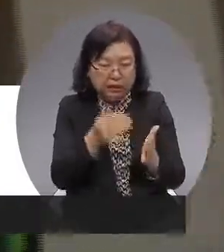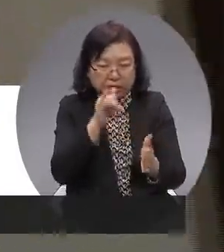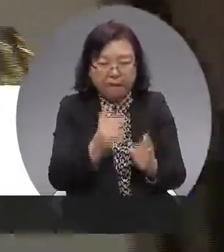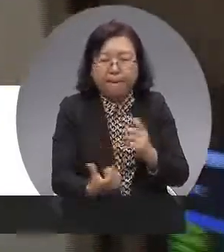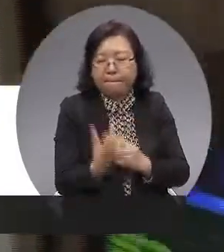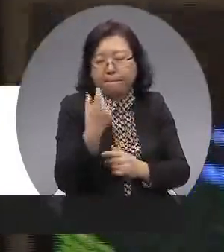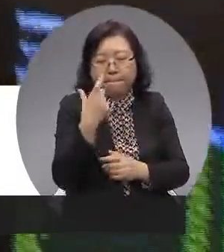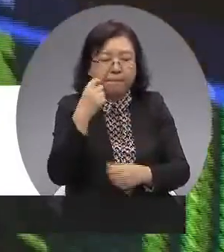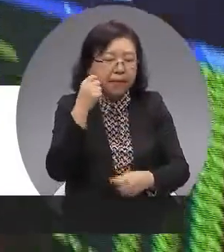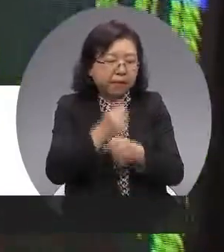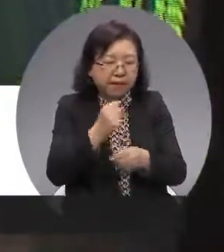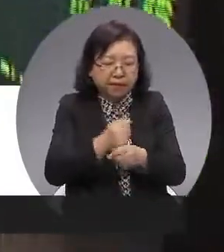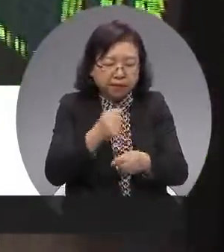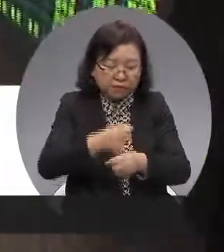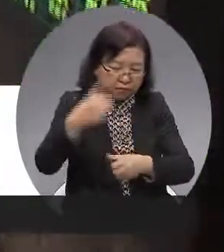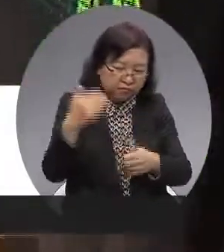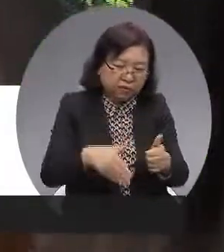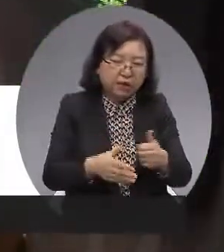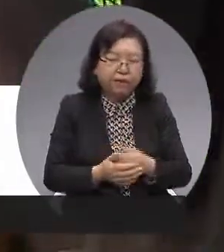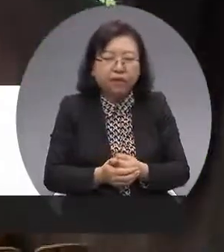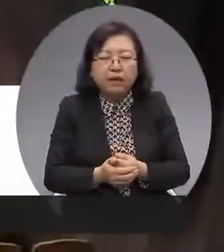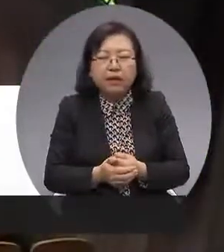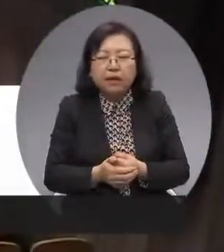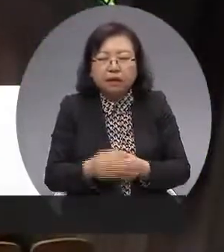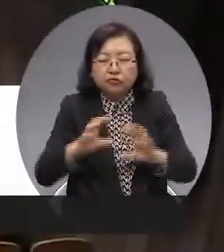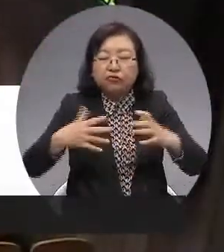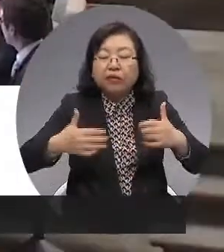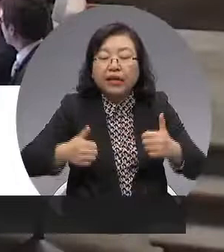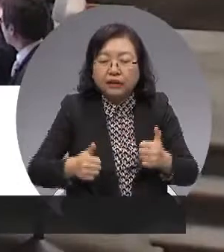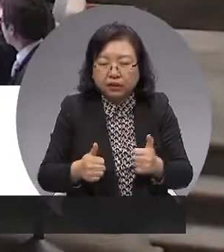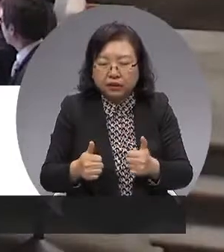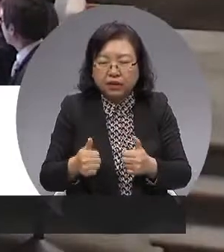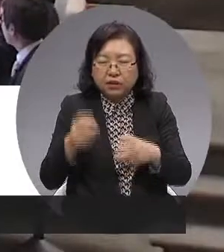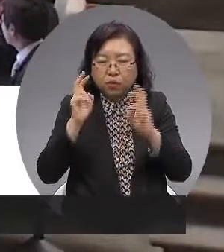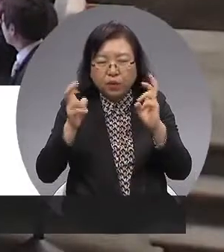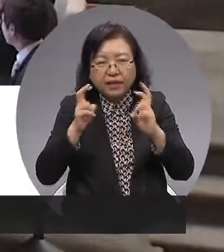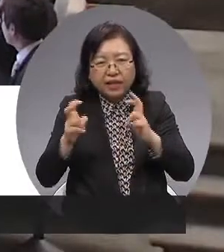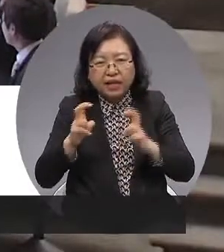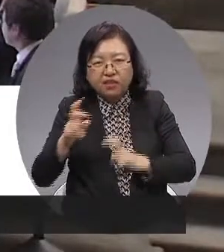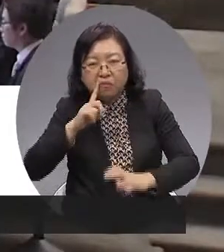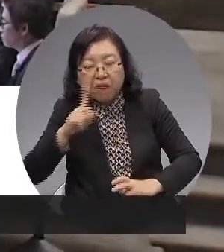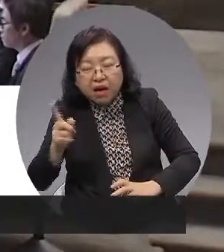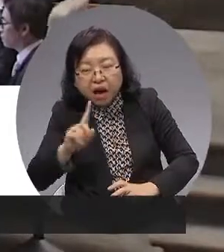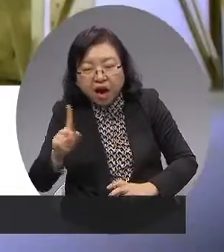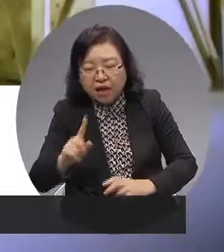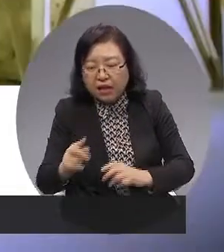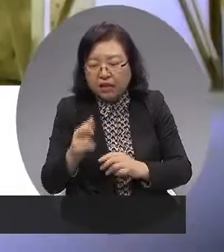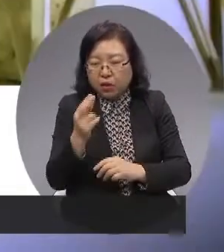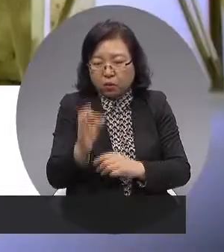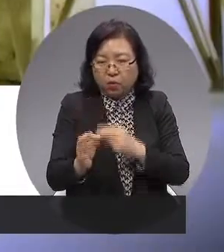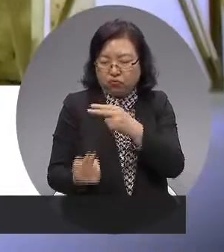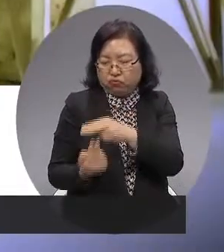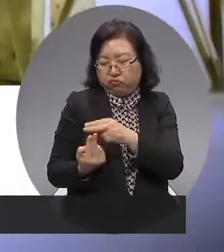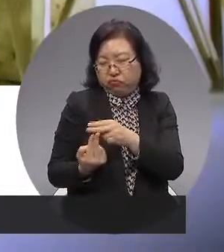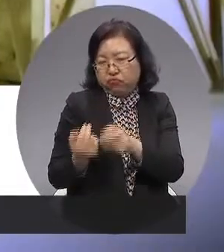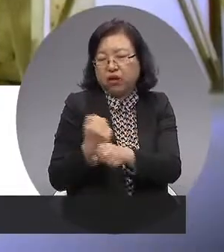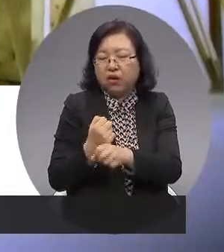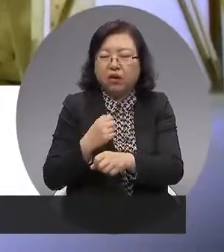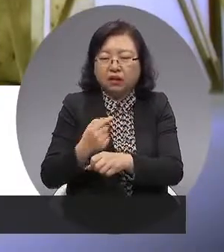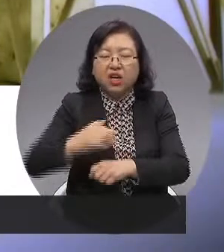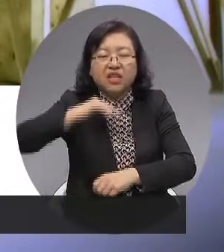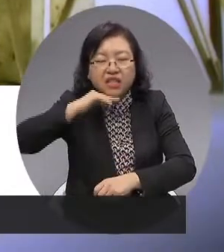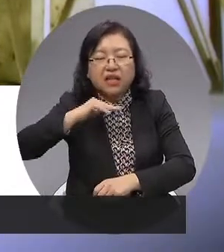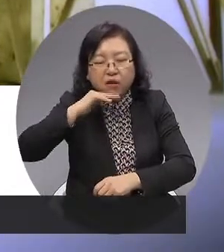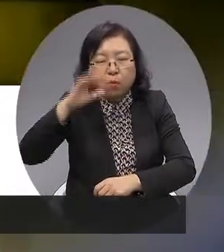처리를 주장했습니다. 국회는 시멘트 업체들이 주장한 기금 운영을 1년 동안 지켜본 뒤 입법